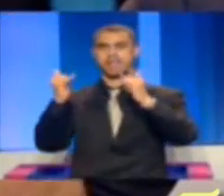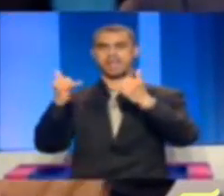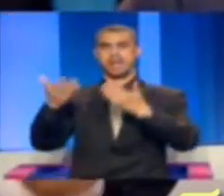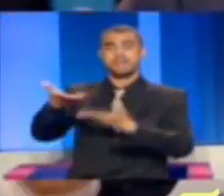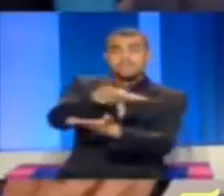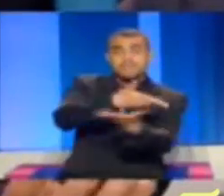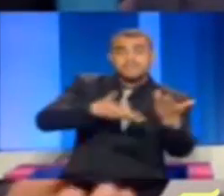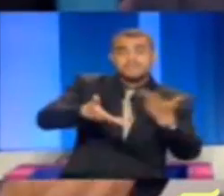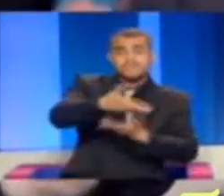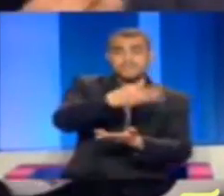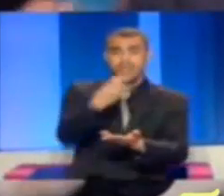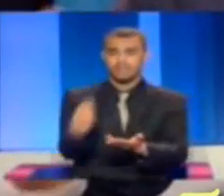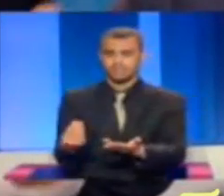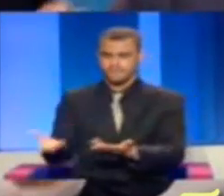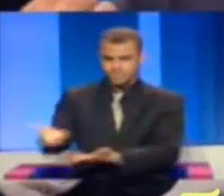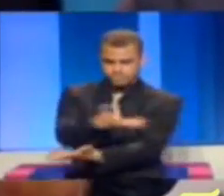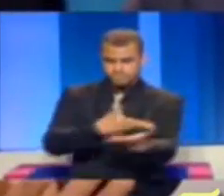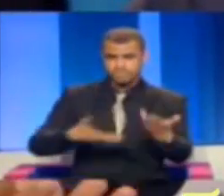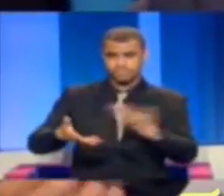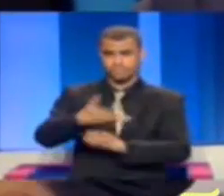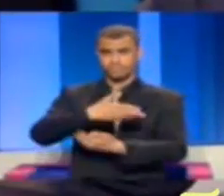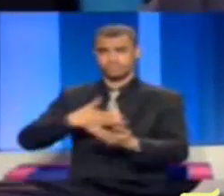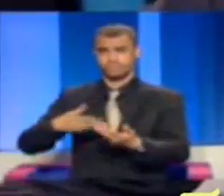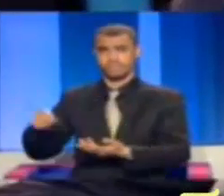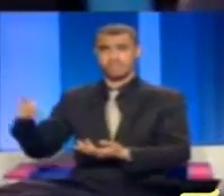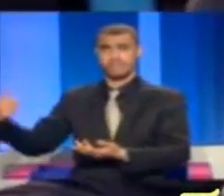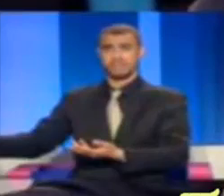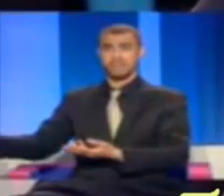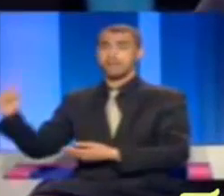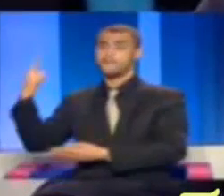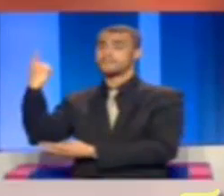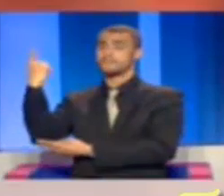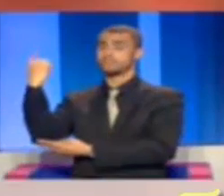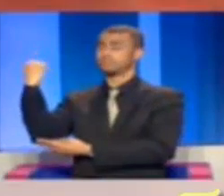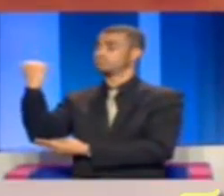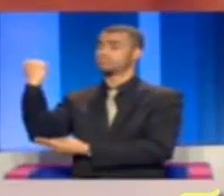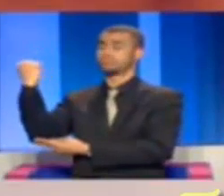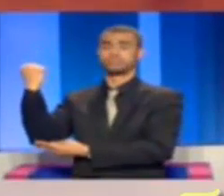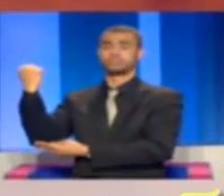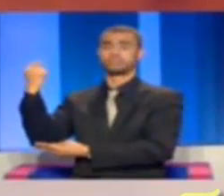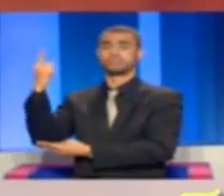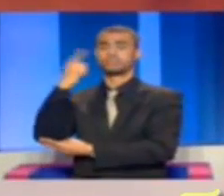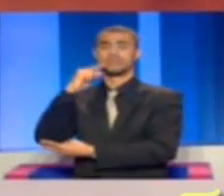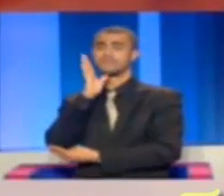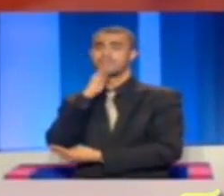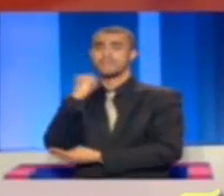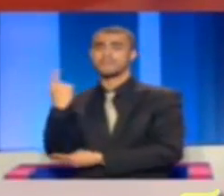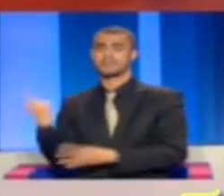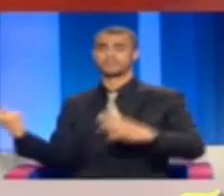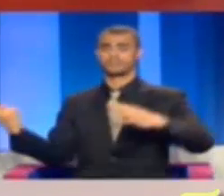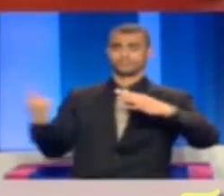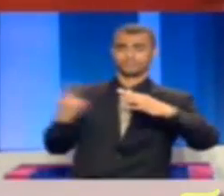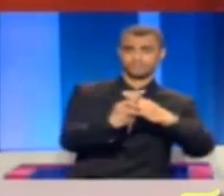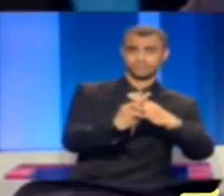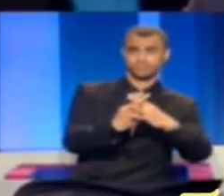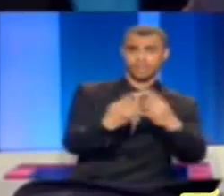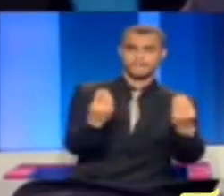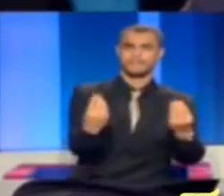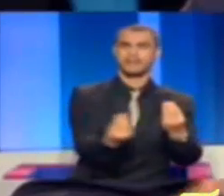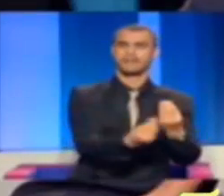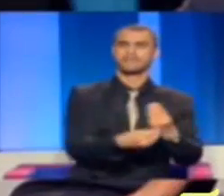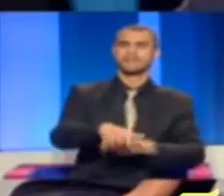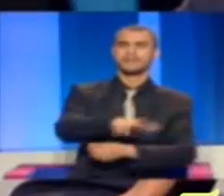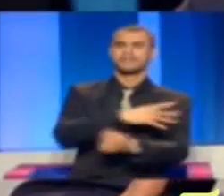هذاك الطفل اللي عنده صمم وعنده اضطرابات في السلوك ديالو ما يقدرش يلعب مع بقيه الاطفال. ثالثا هو الـ هو الـ هو من غير اضطراب السلوك